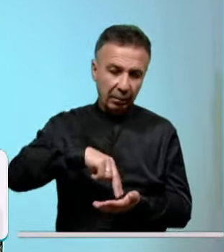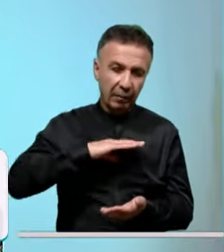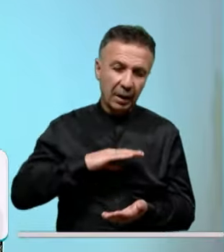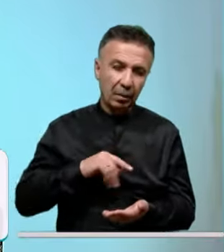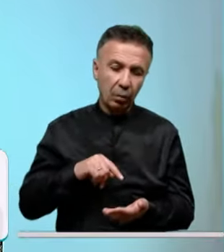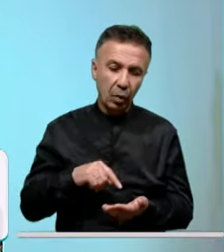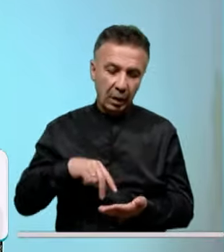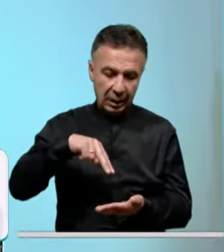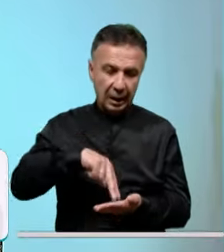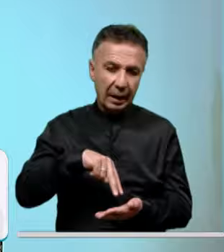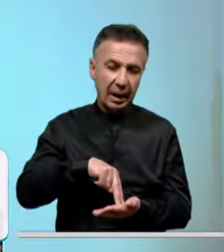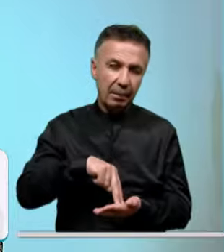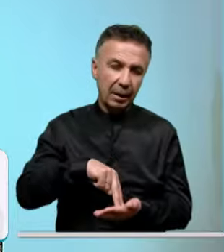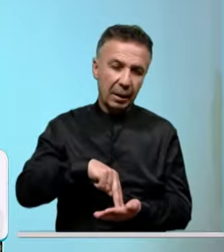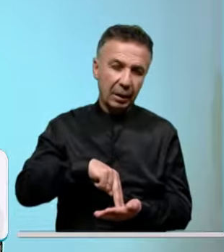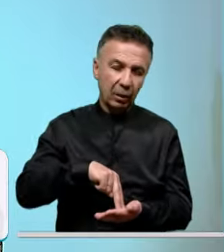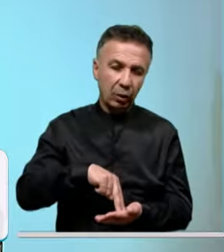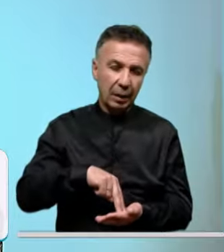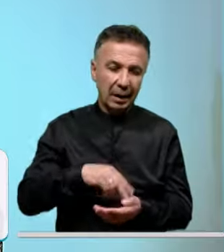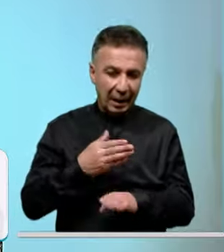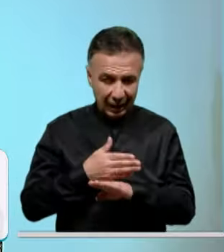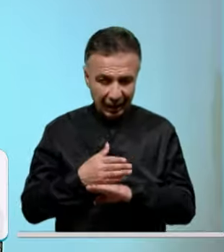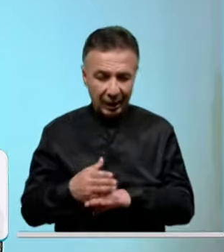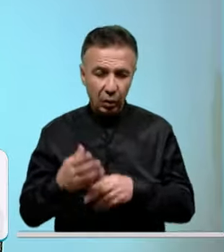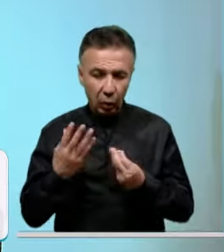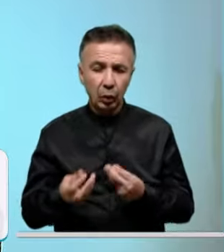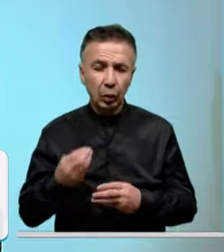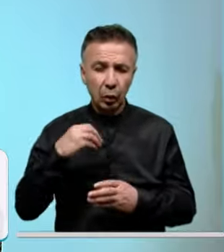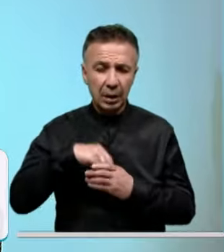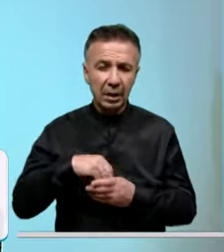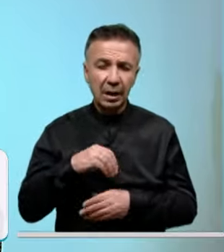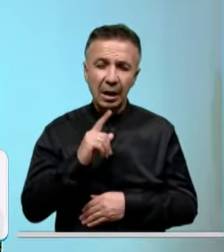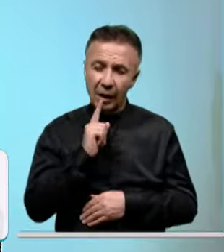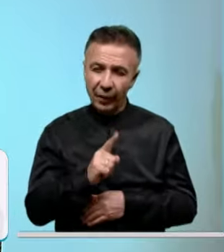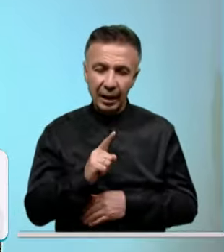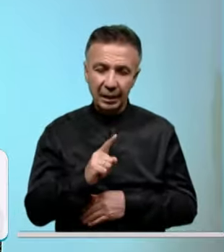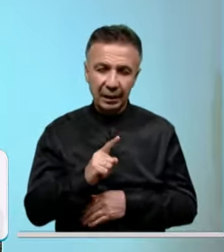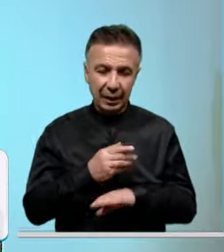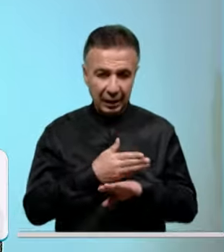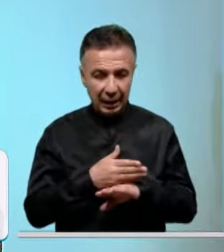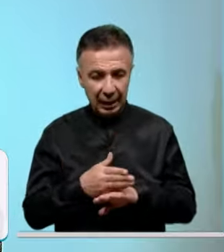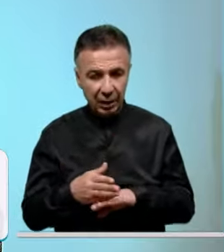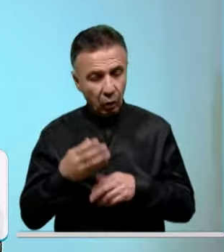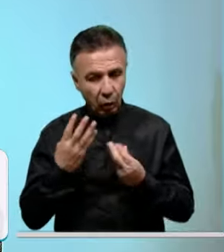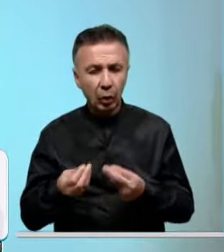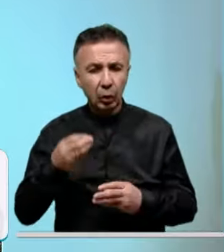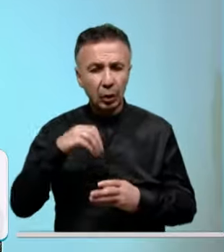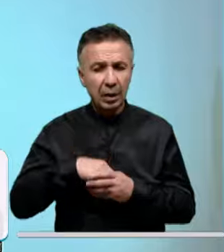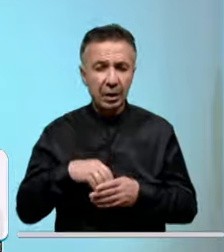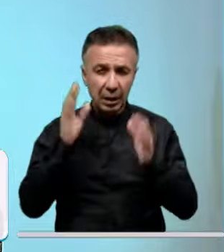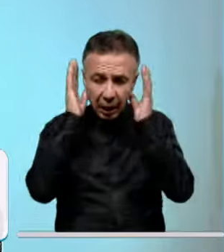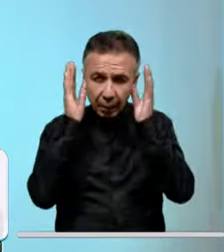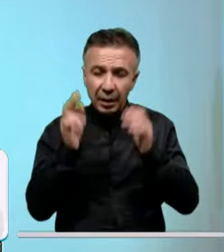kıyamı geciktirdiği için yani farzı tehir ettiği için namazın